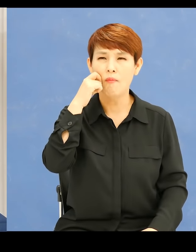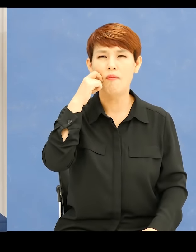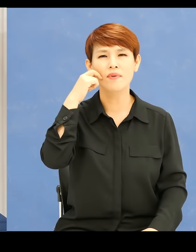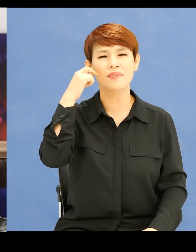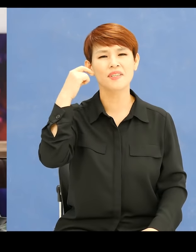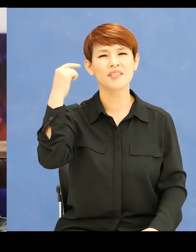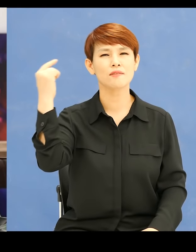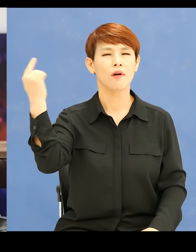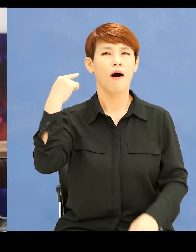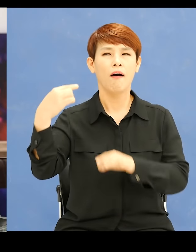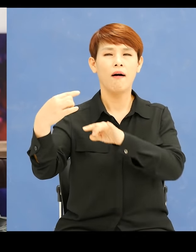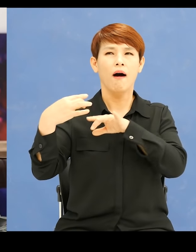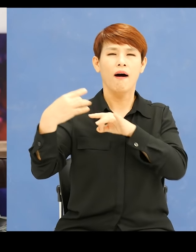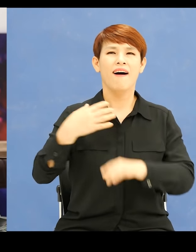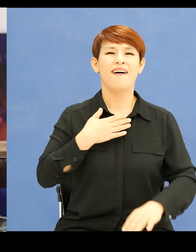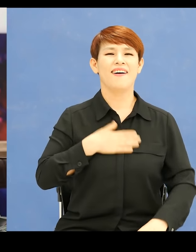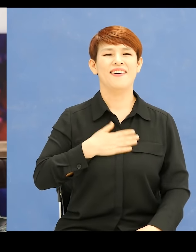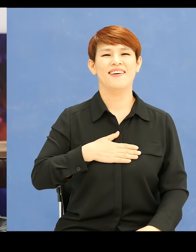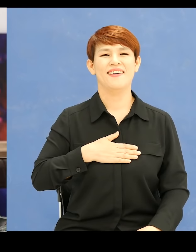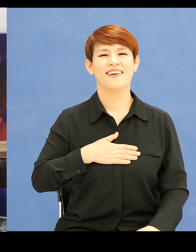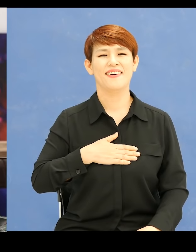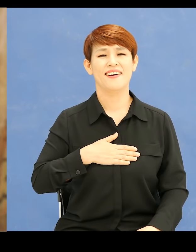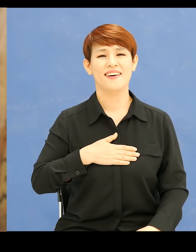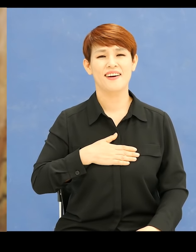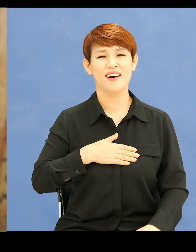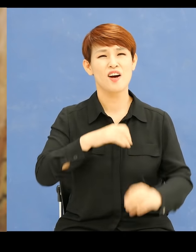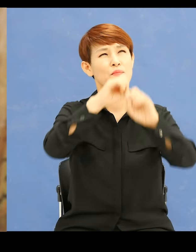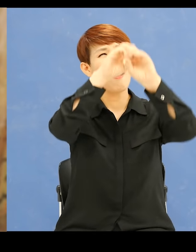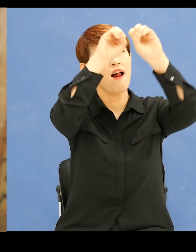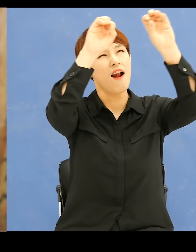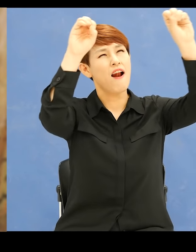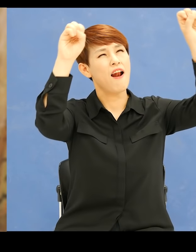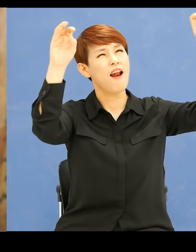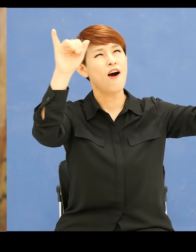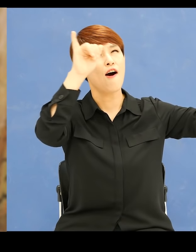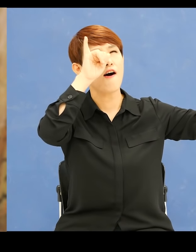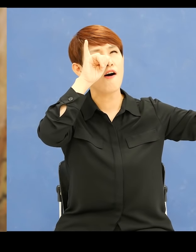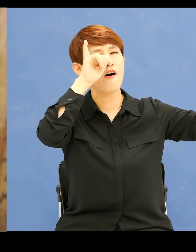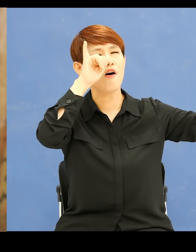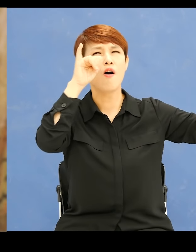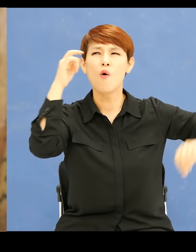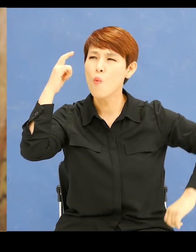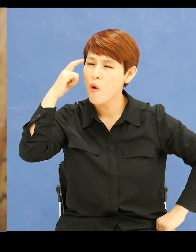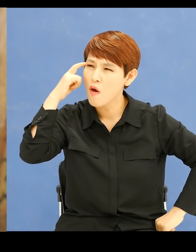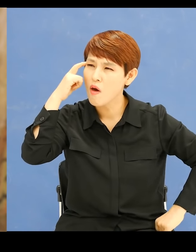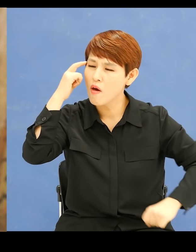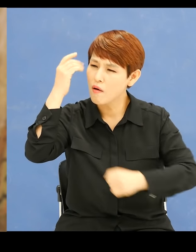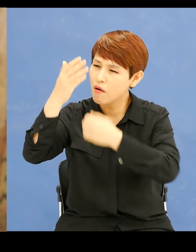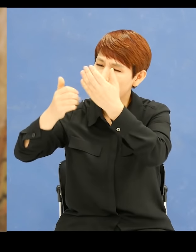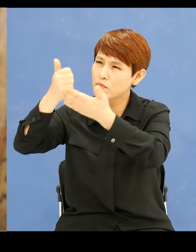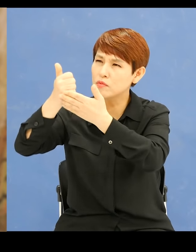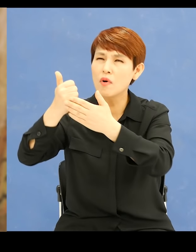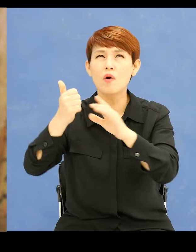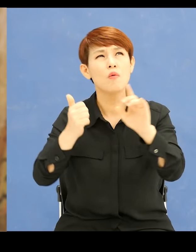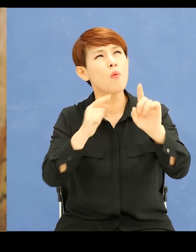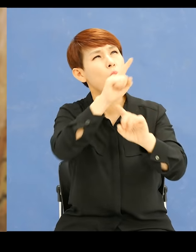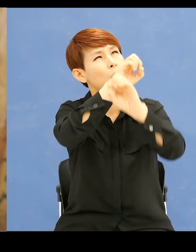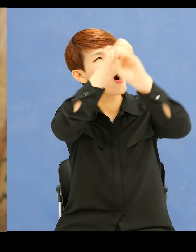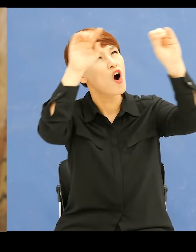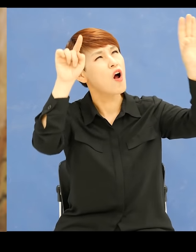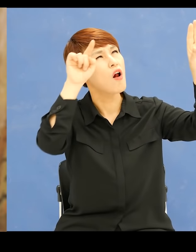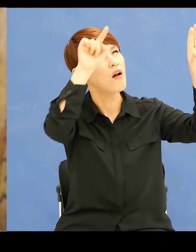막 이런 게 너무 실감나게 다가오면서 네. 또 별이 흐드러진 그 하늘에 왜 신이라는 분은 저